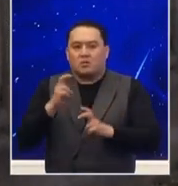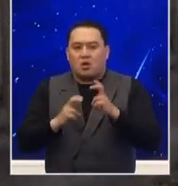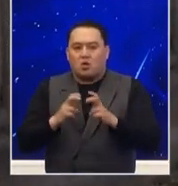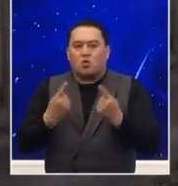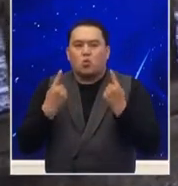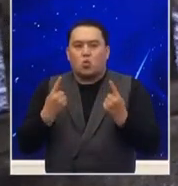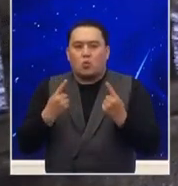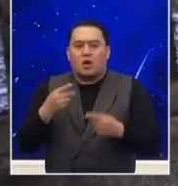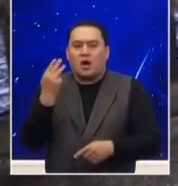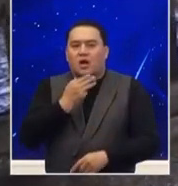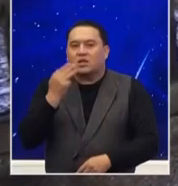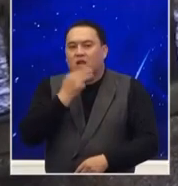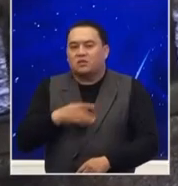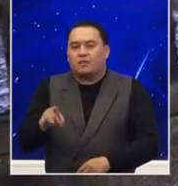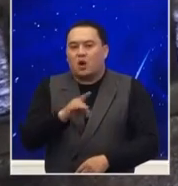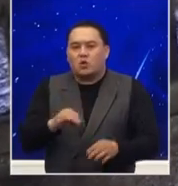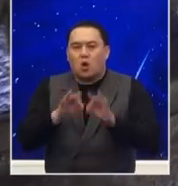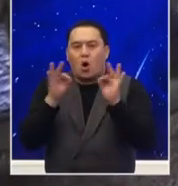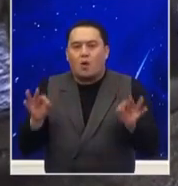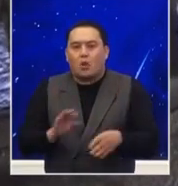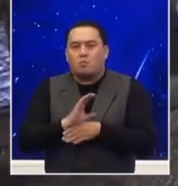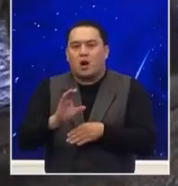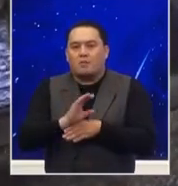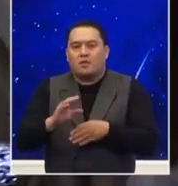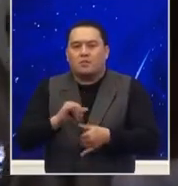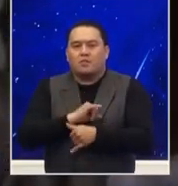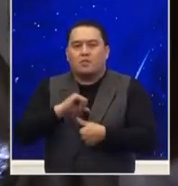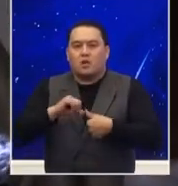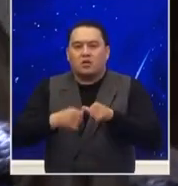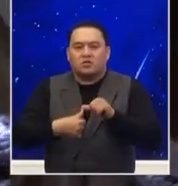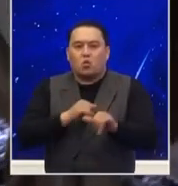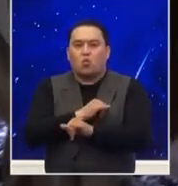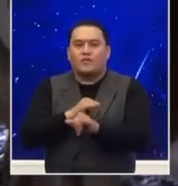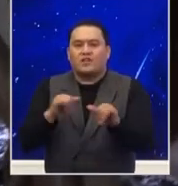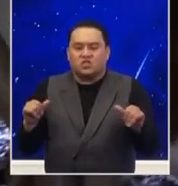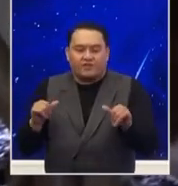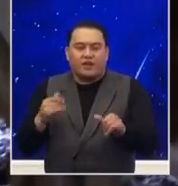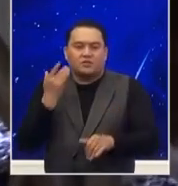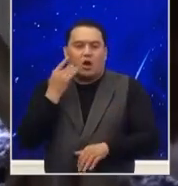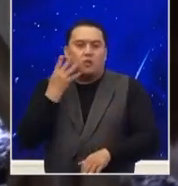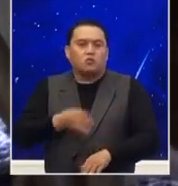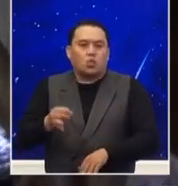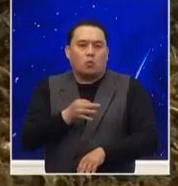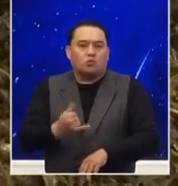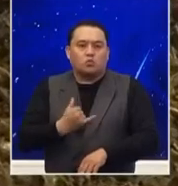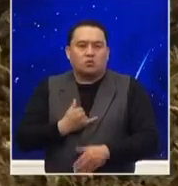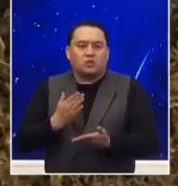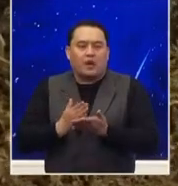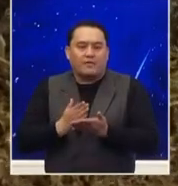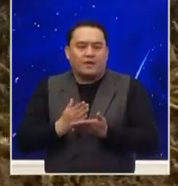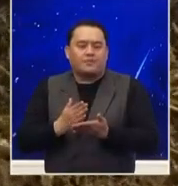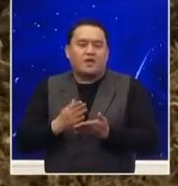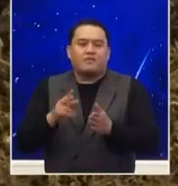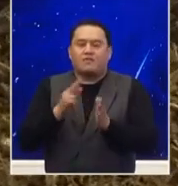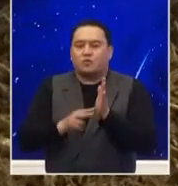из крупнейших в Каратальском районе. Объемы их производства постоянно наращиваются. Следует добавить, всего в Алматинской области функционирует